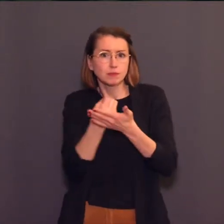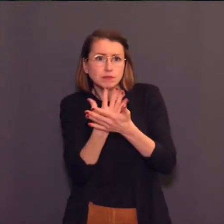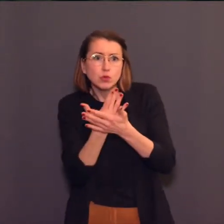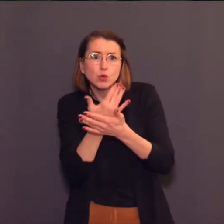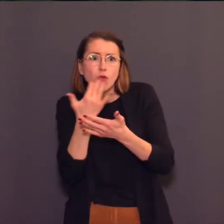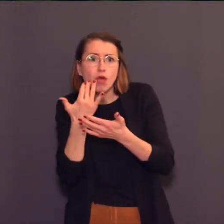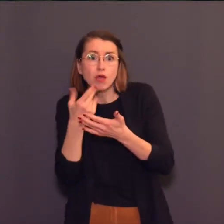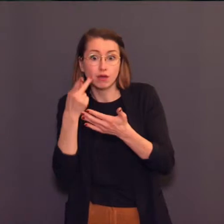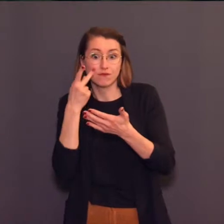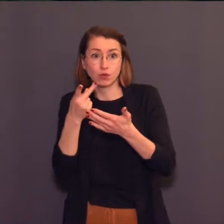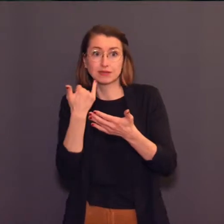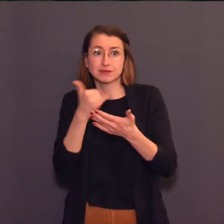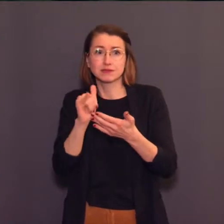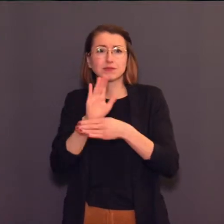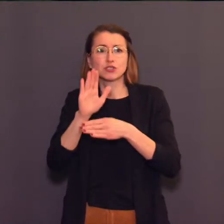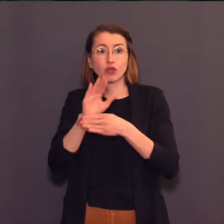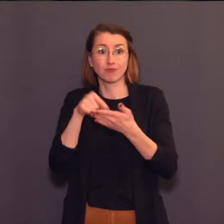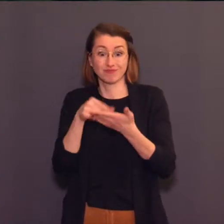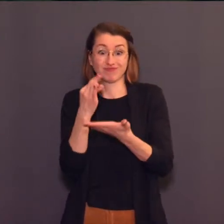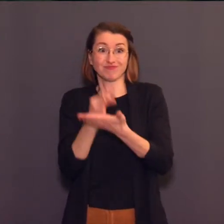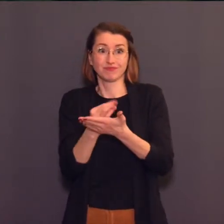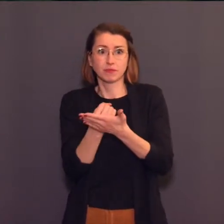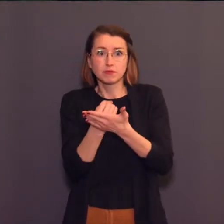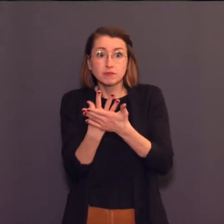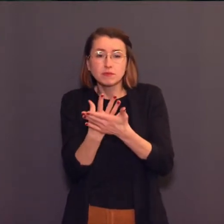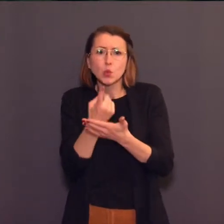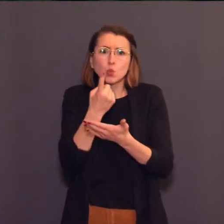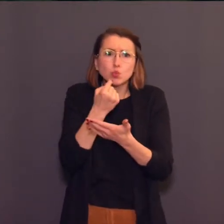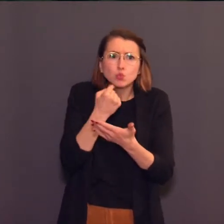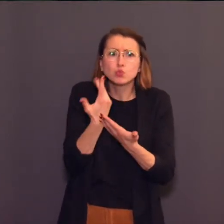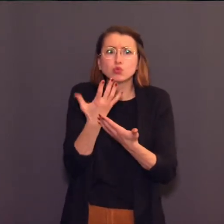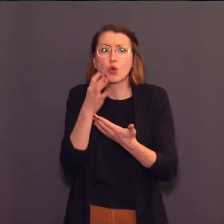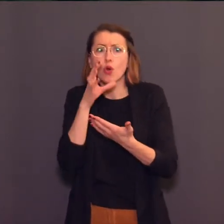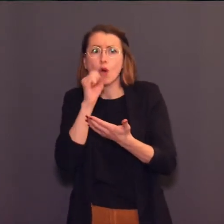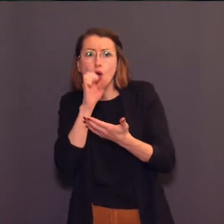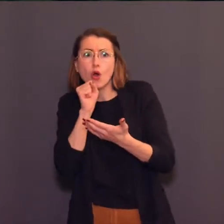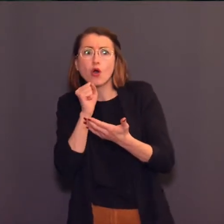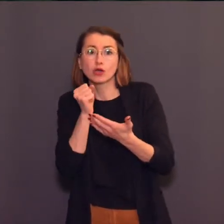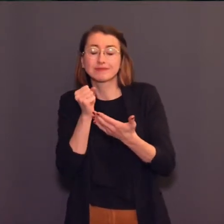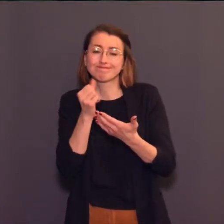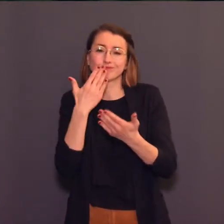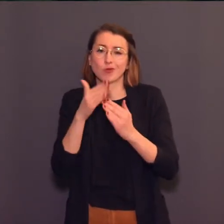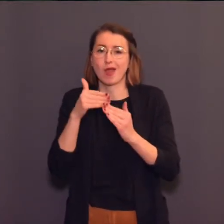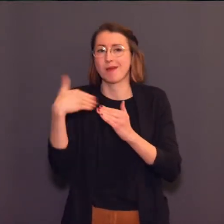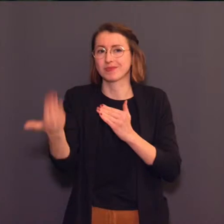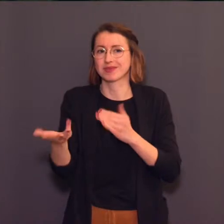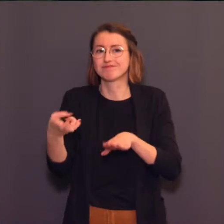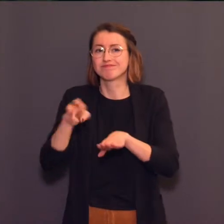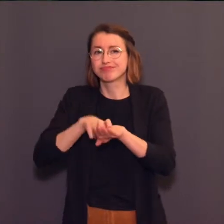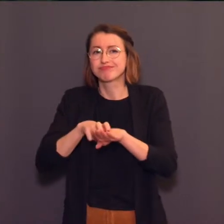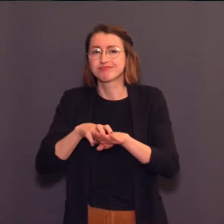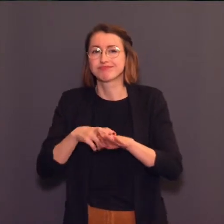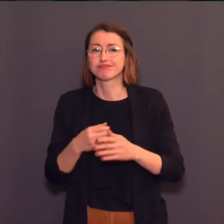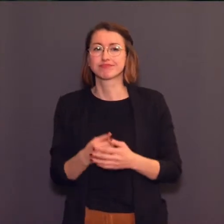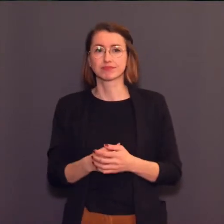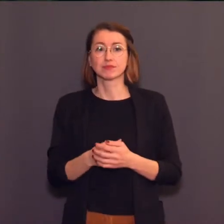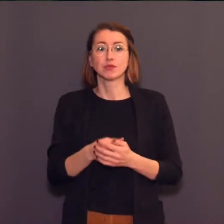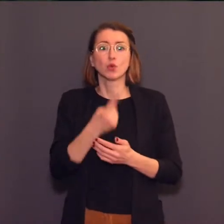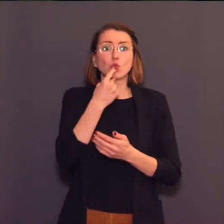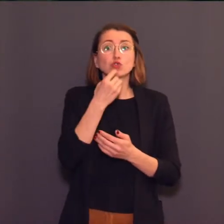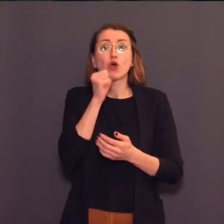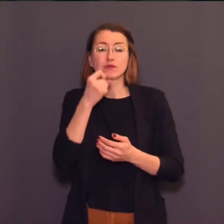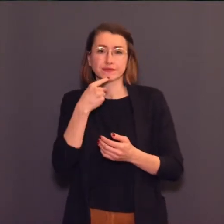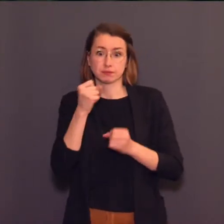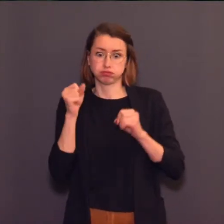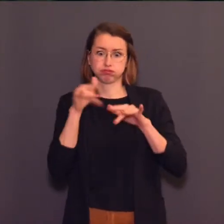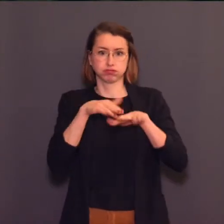ou rouge, visez un train suivant ou choisissez une destination alternative. Afin de garantir la sécurité de tous les voyageurs, la